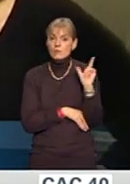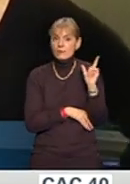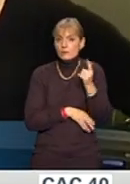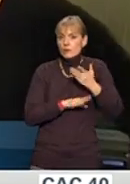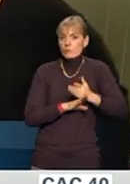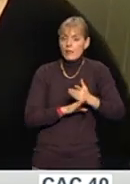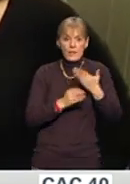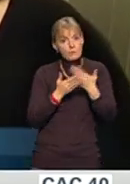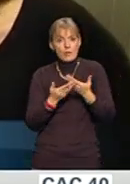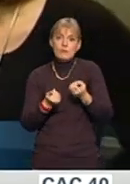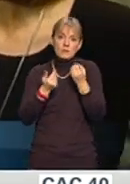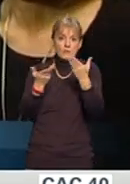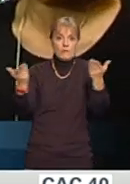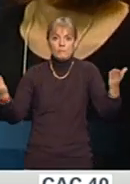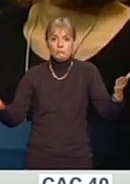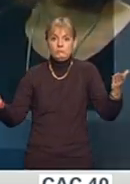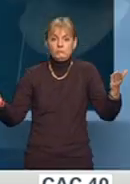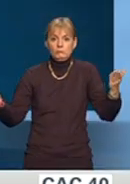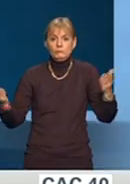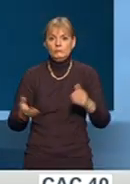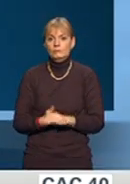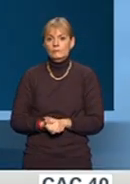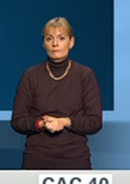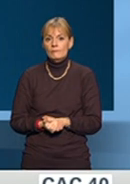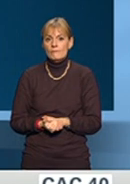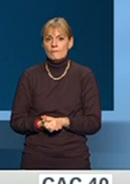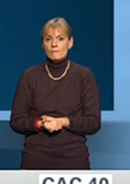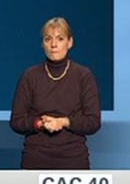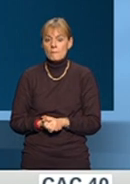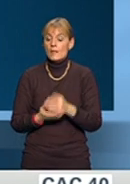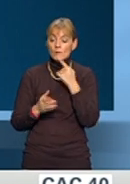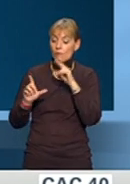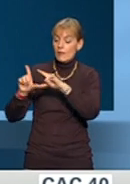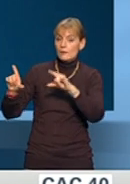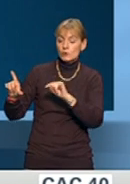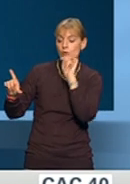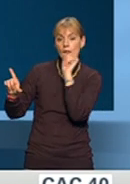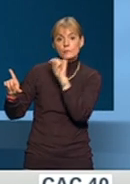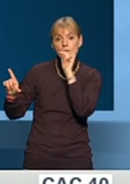Franck Leloup, c'est parti. Poli, à démarrer. Donc Michel Boyon, je vous invite à appuyer ici sur la touche.